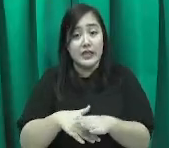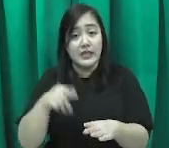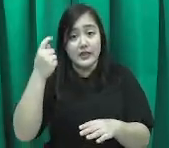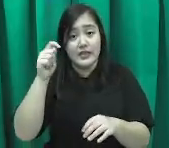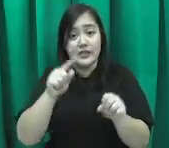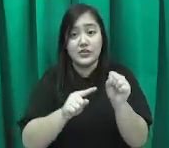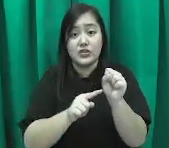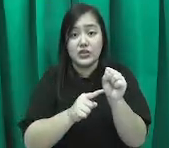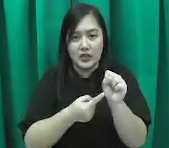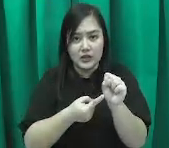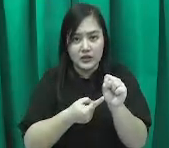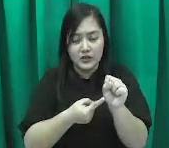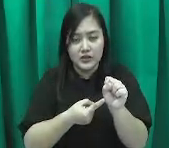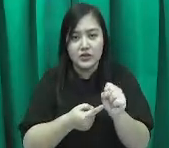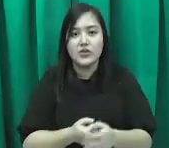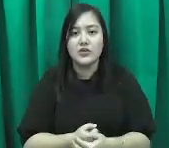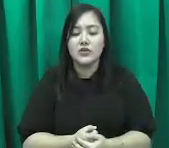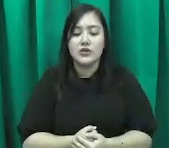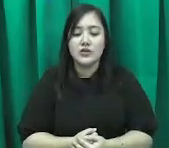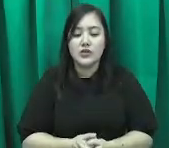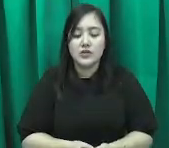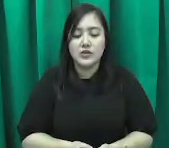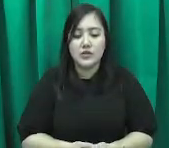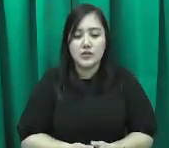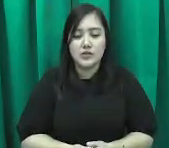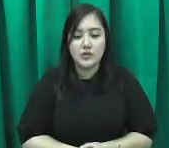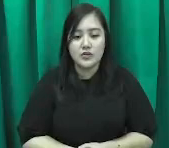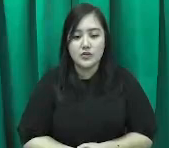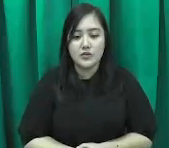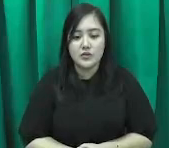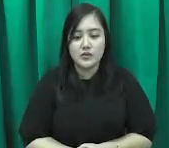hands off na ako dyan. Kasi ibig sabihin, malaking-malaki na